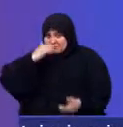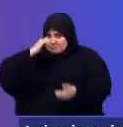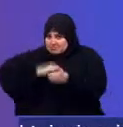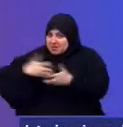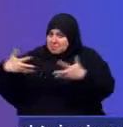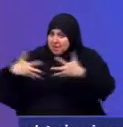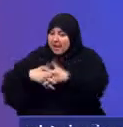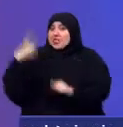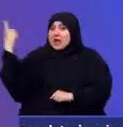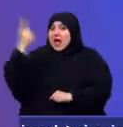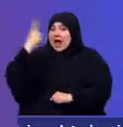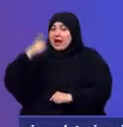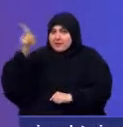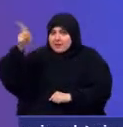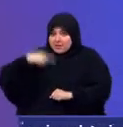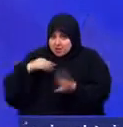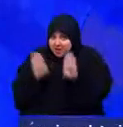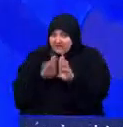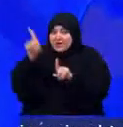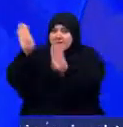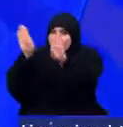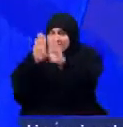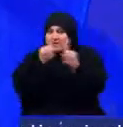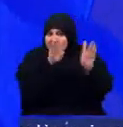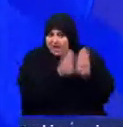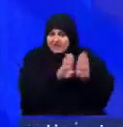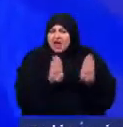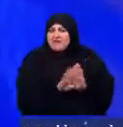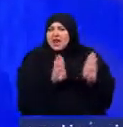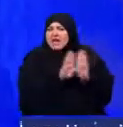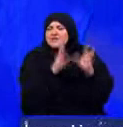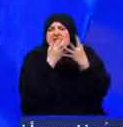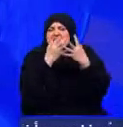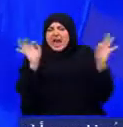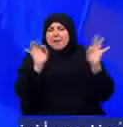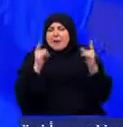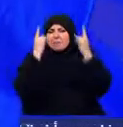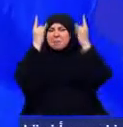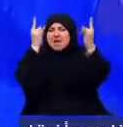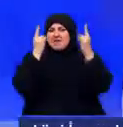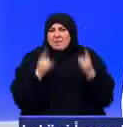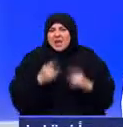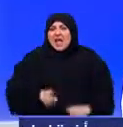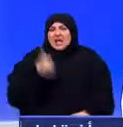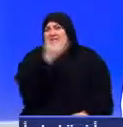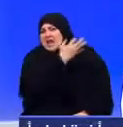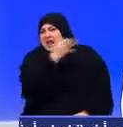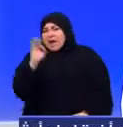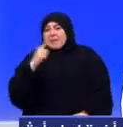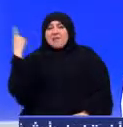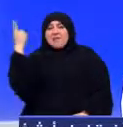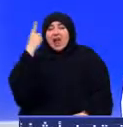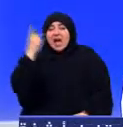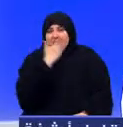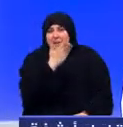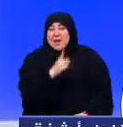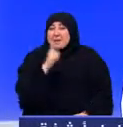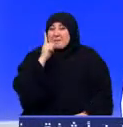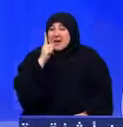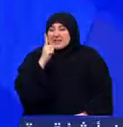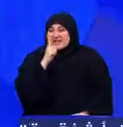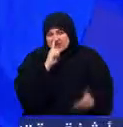نجعل مثلا هذه فترة الإغلاق فترة إغلاق في جميع الدول ولن نترك،